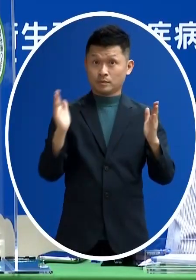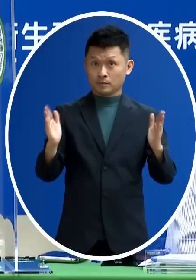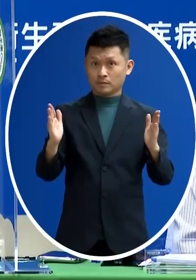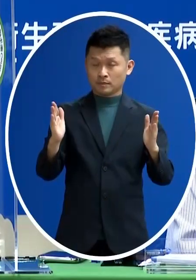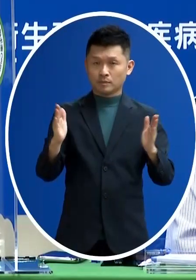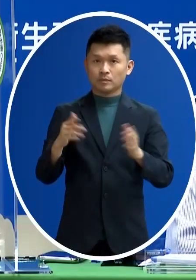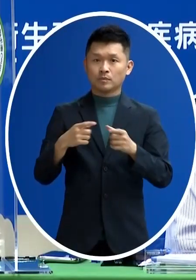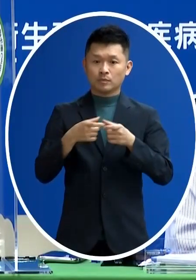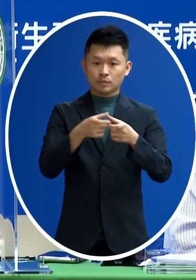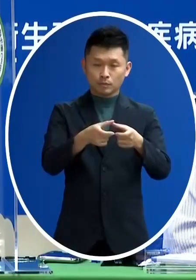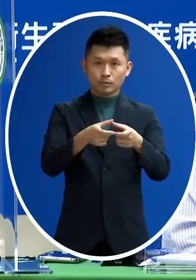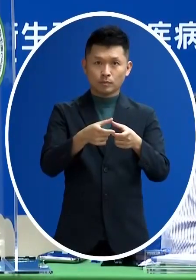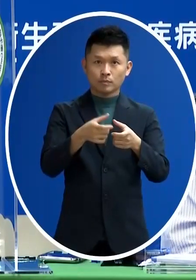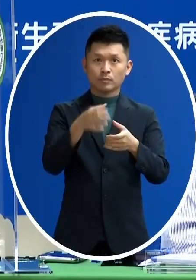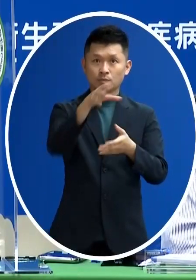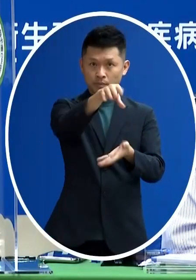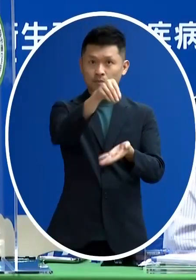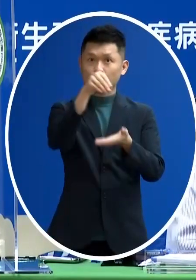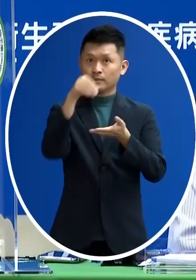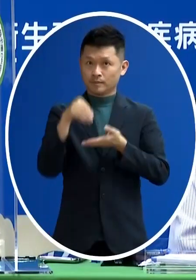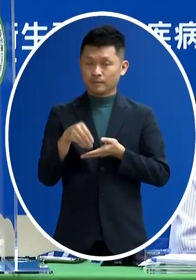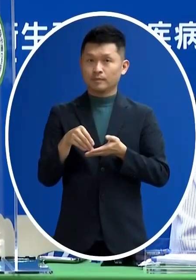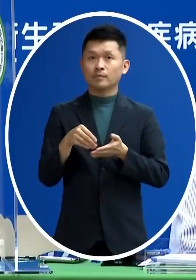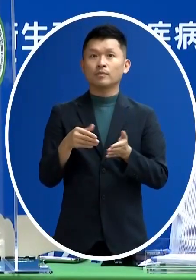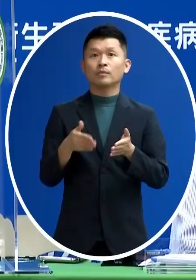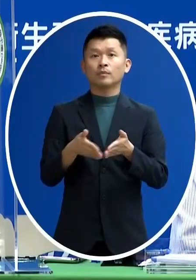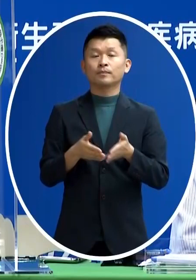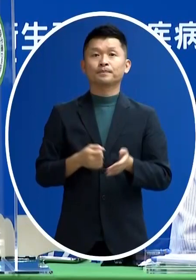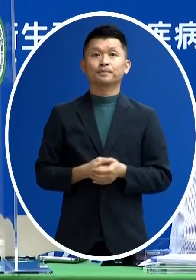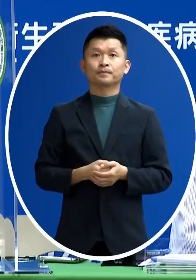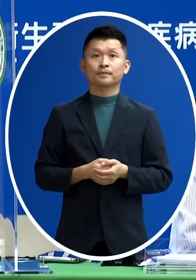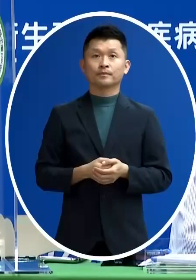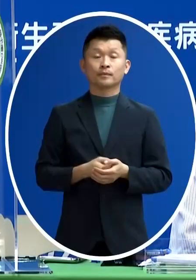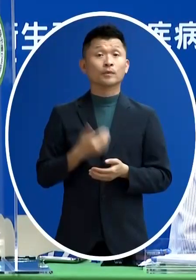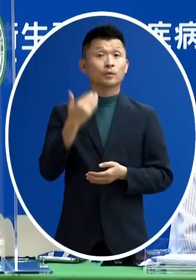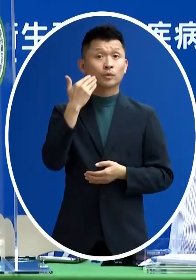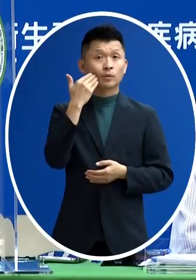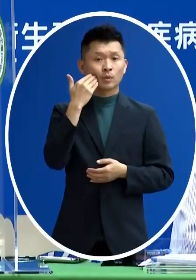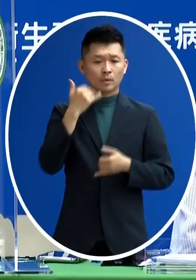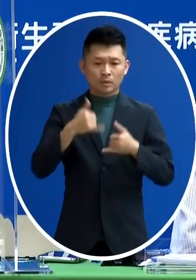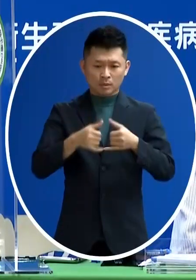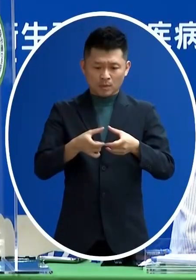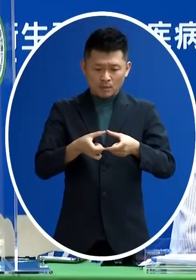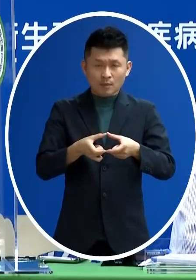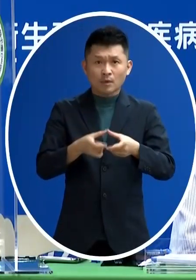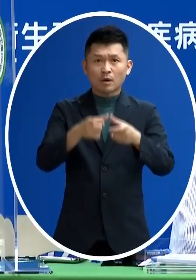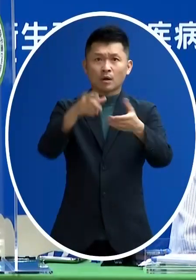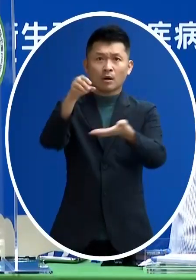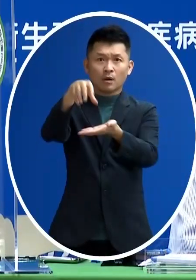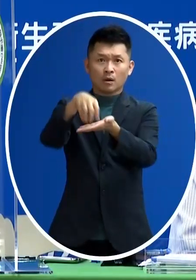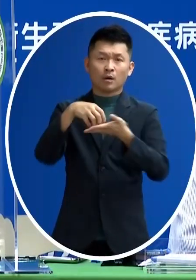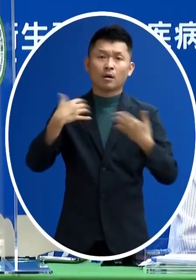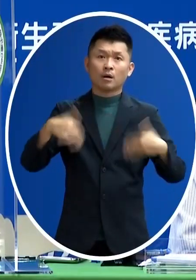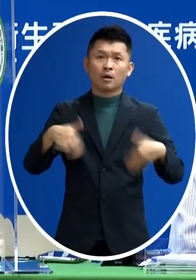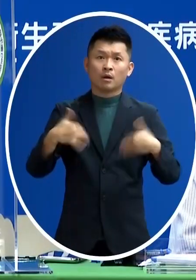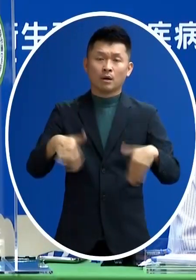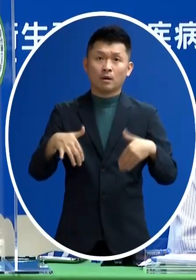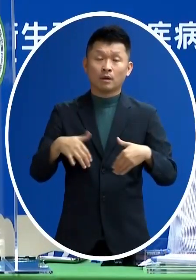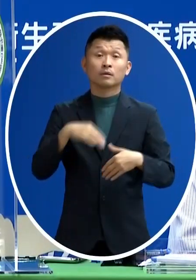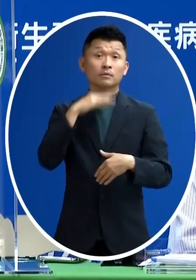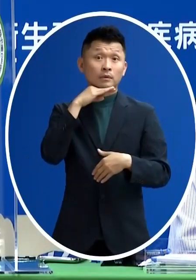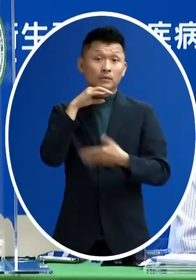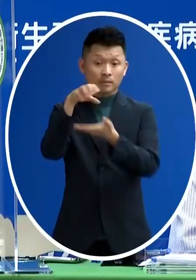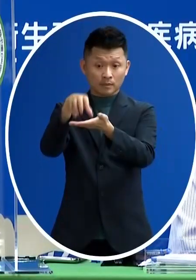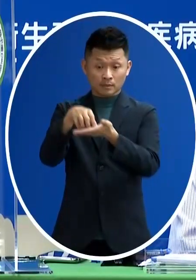完成领取，那当然有这段时间有这还没有拿到健保卡的。他拿到健保卡以